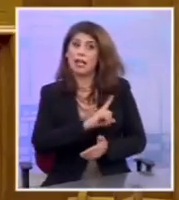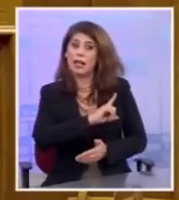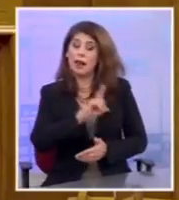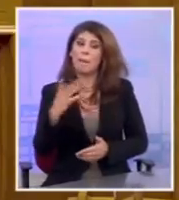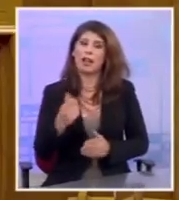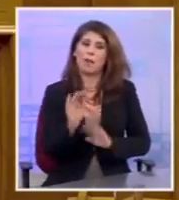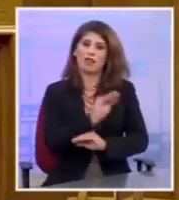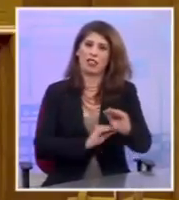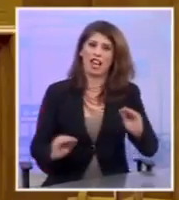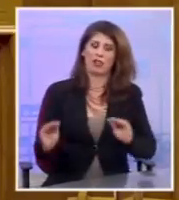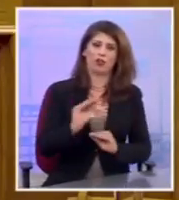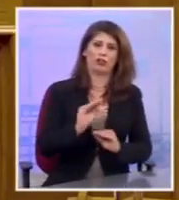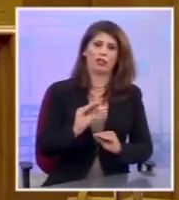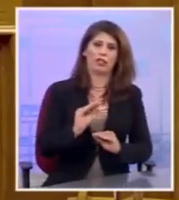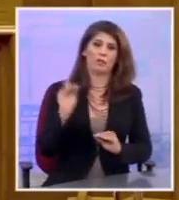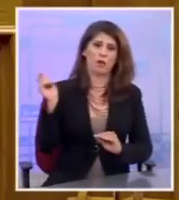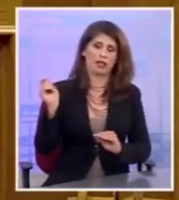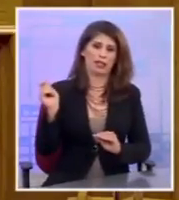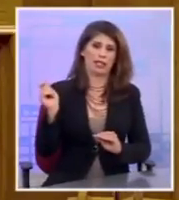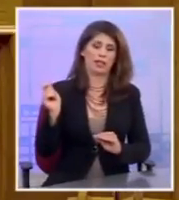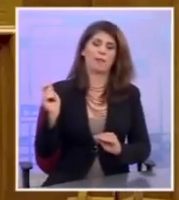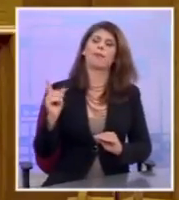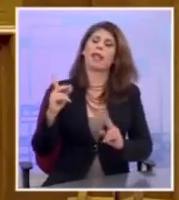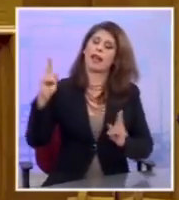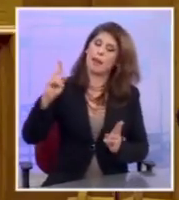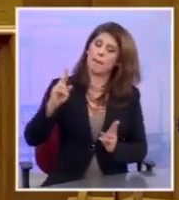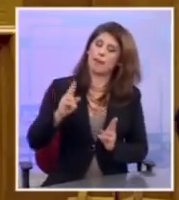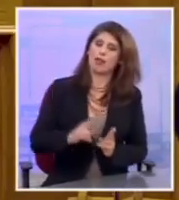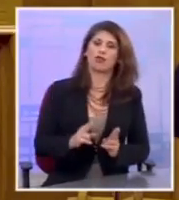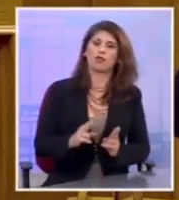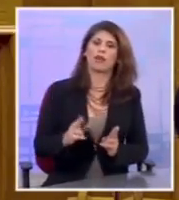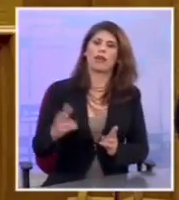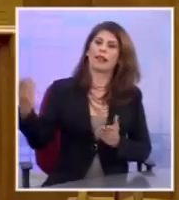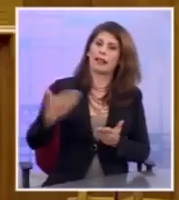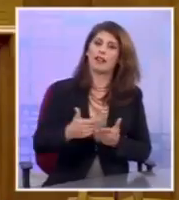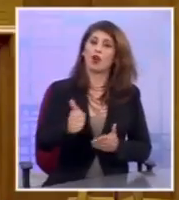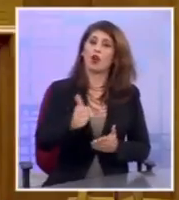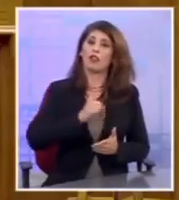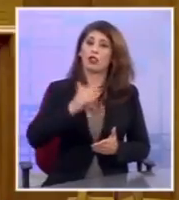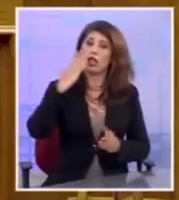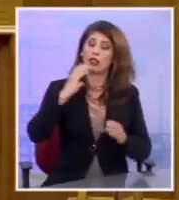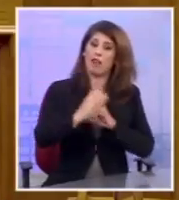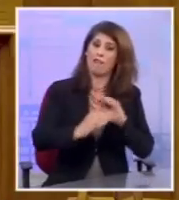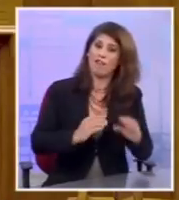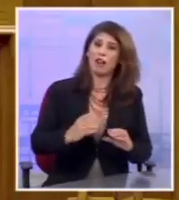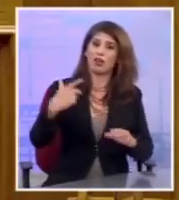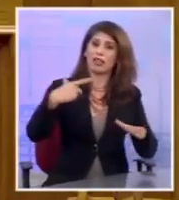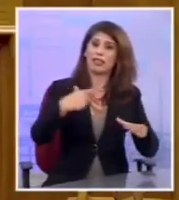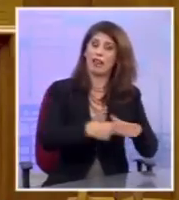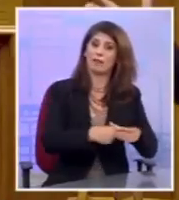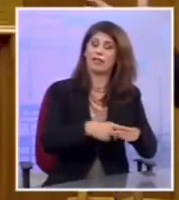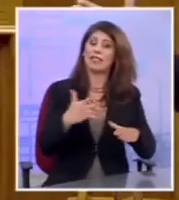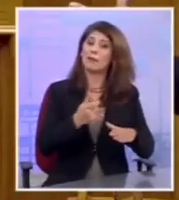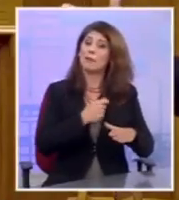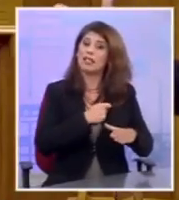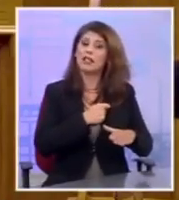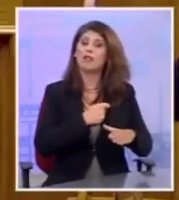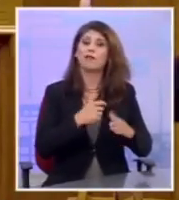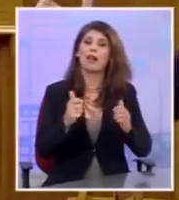τις διαρθρωτικές πολιτικές, να τις μειώσουμε και να έρθει το ιδιωτικό κεφάλαιο και οι τράπεζες. Γιατί πιστεύουμε